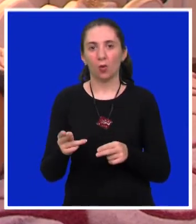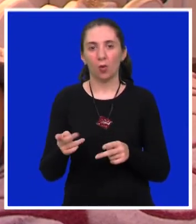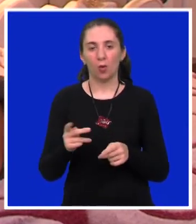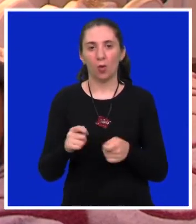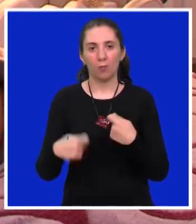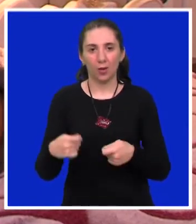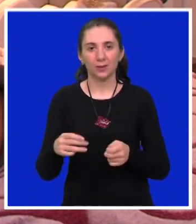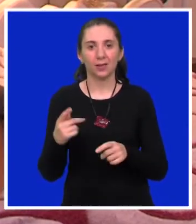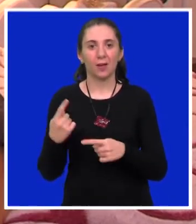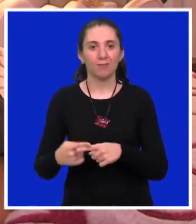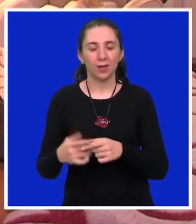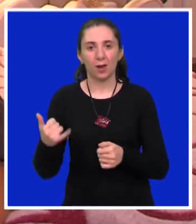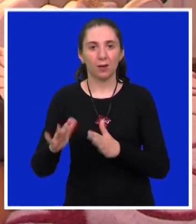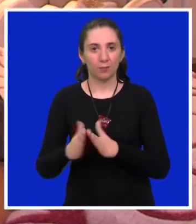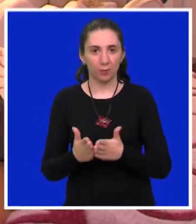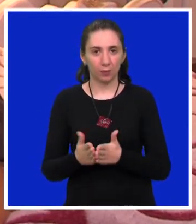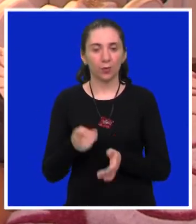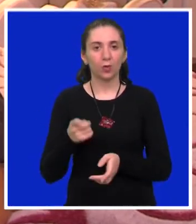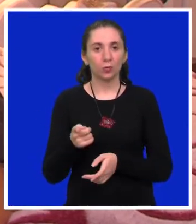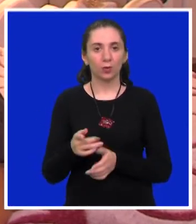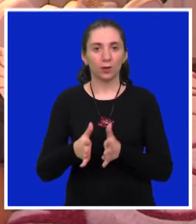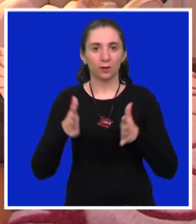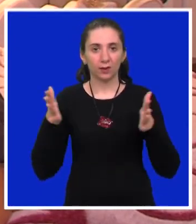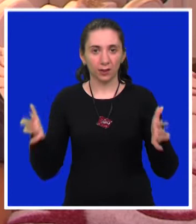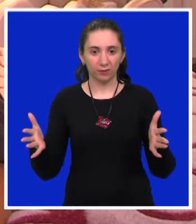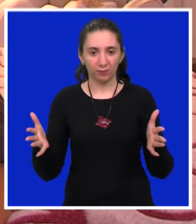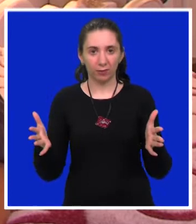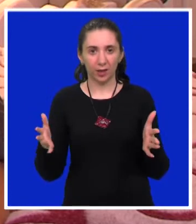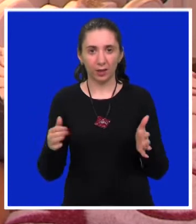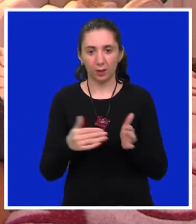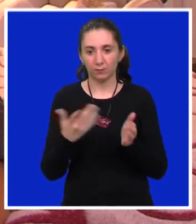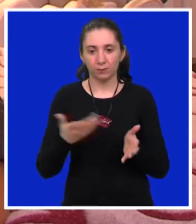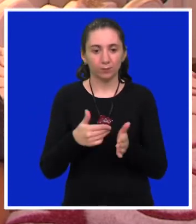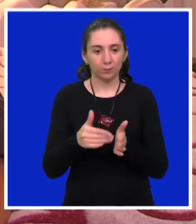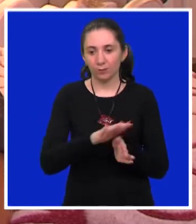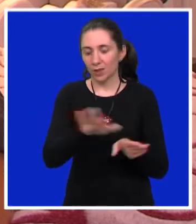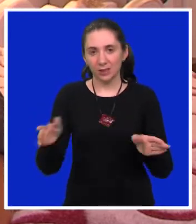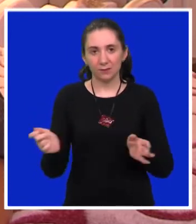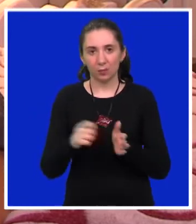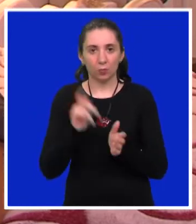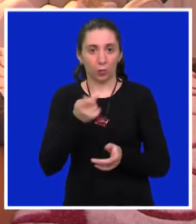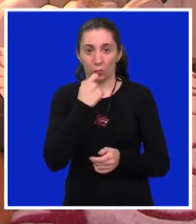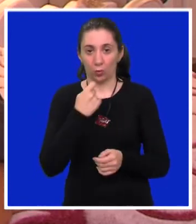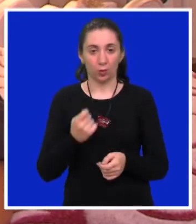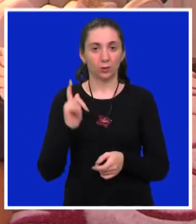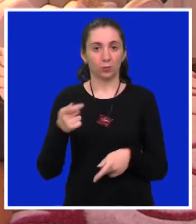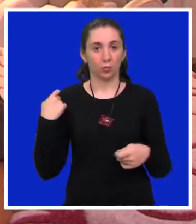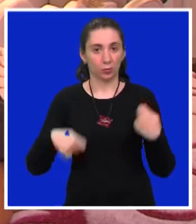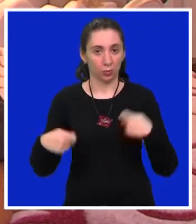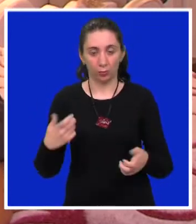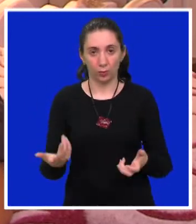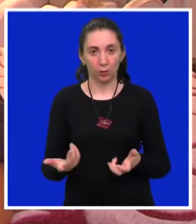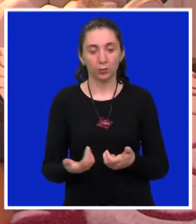plastika, metal ili papir, to je zapravo velika većina robe široke potrošnje koju svi kupujemo, moramo jesti, moramo